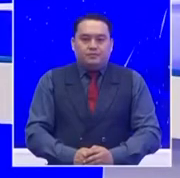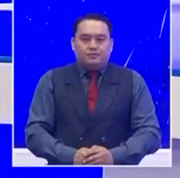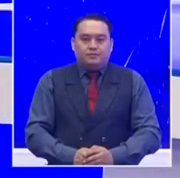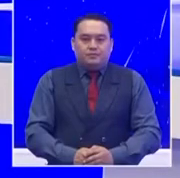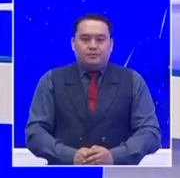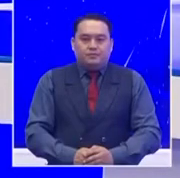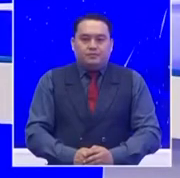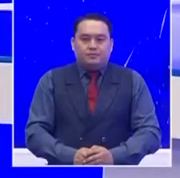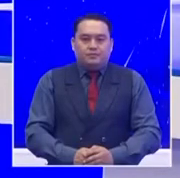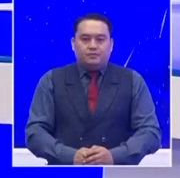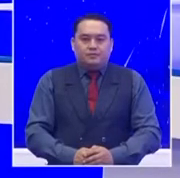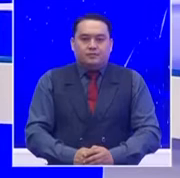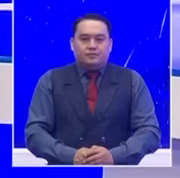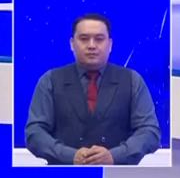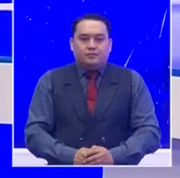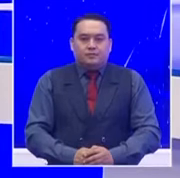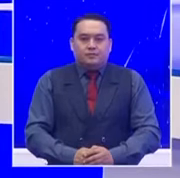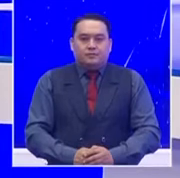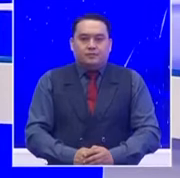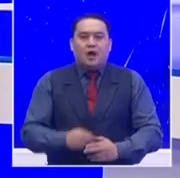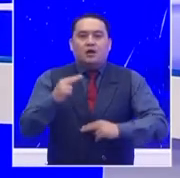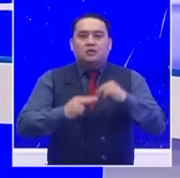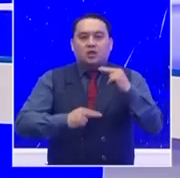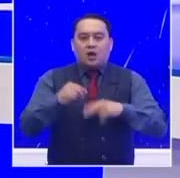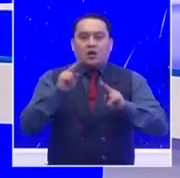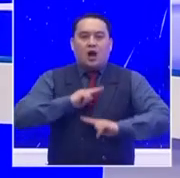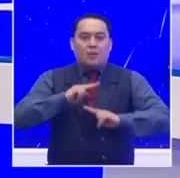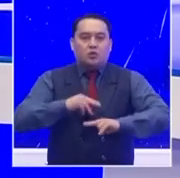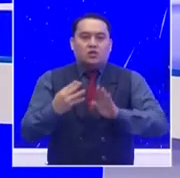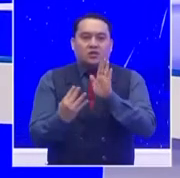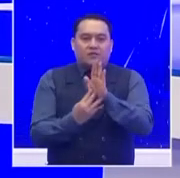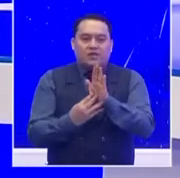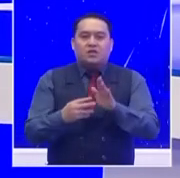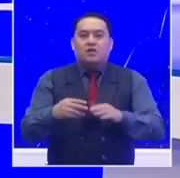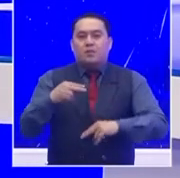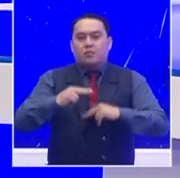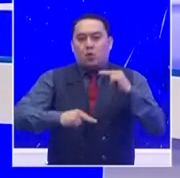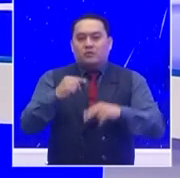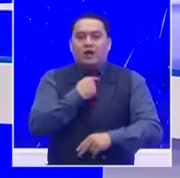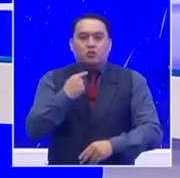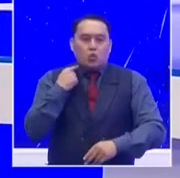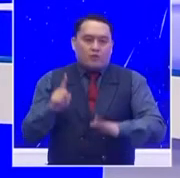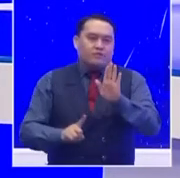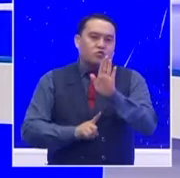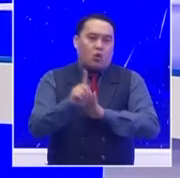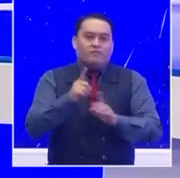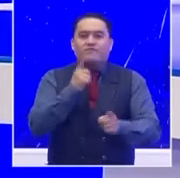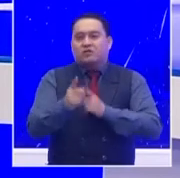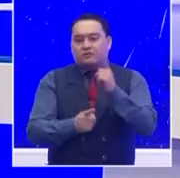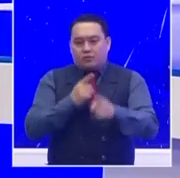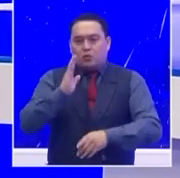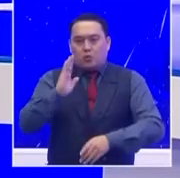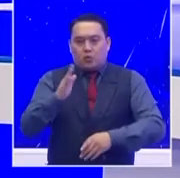к другим темам лед тронулся строительные работы по 9 многоэтажном долгостроем то до кургана вновь возобновятся